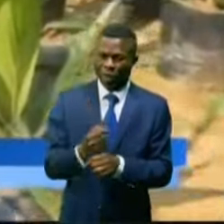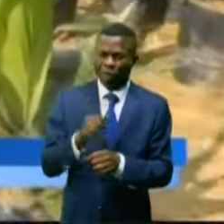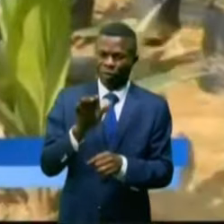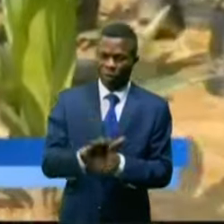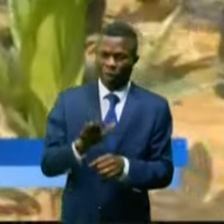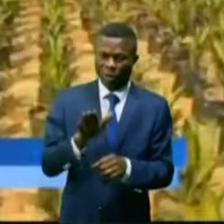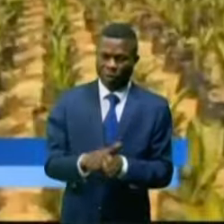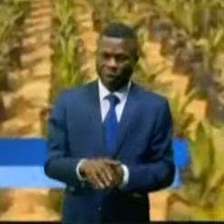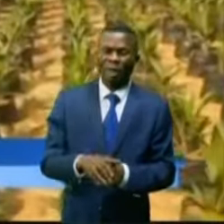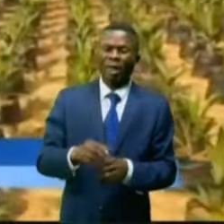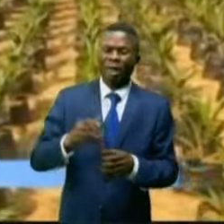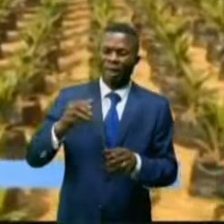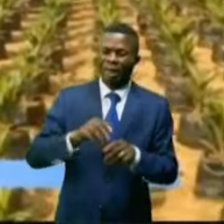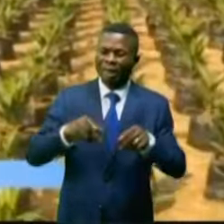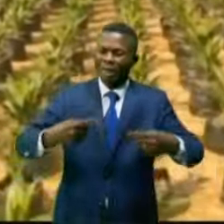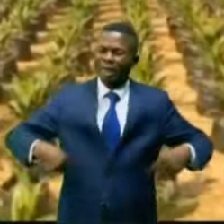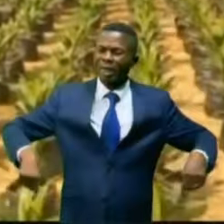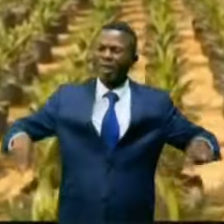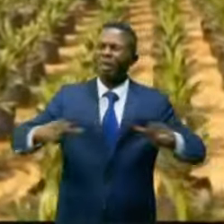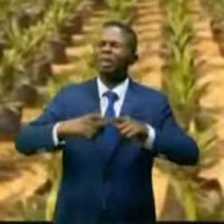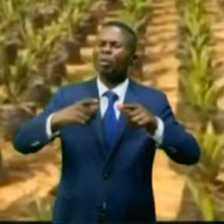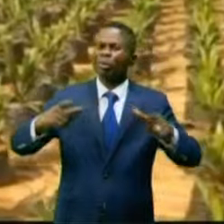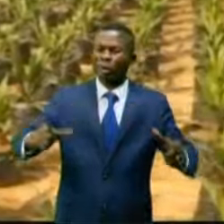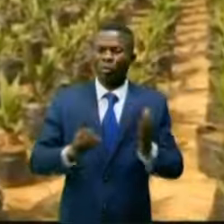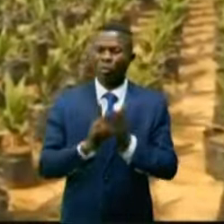centaines d'hectares.